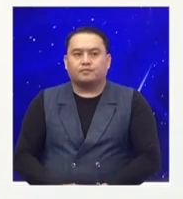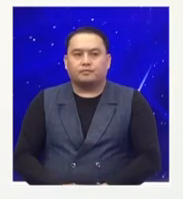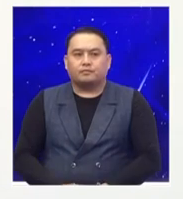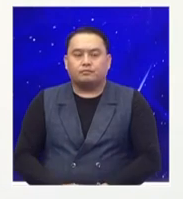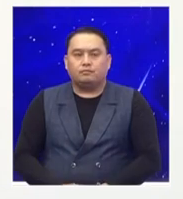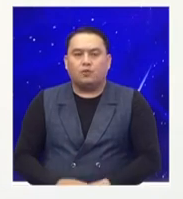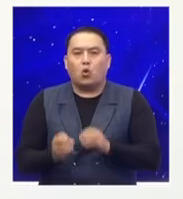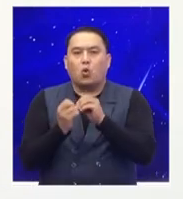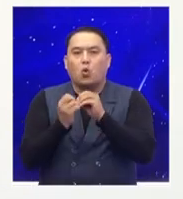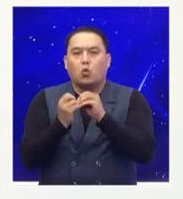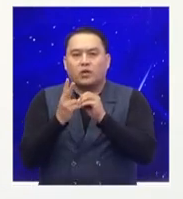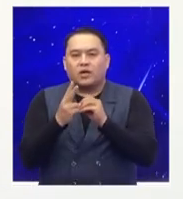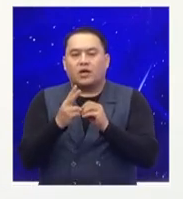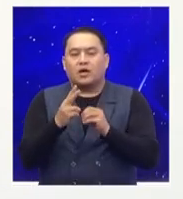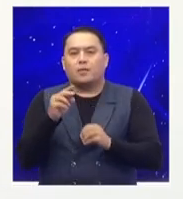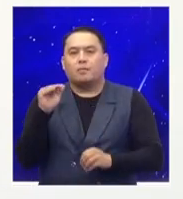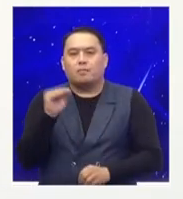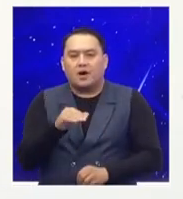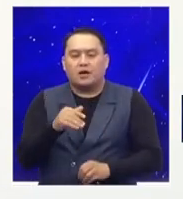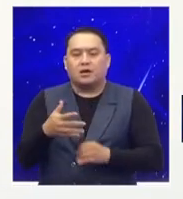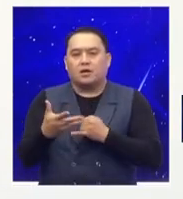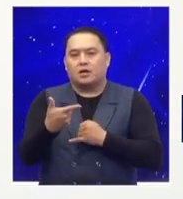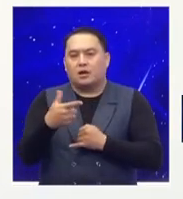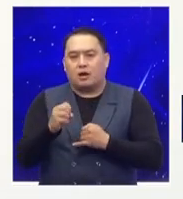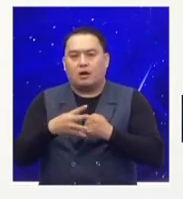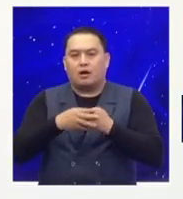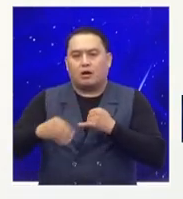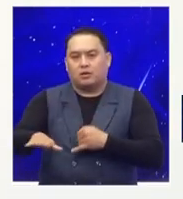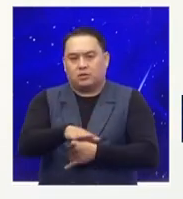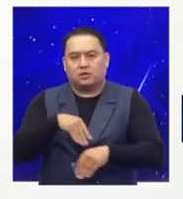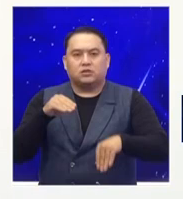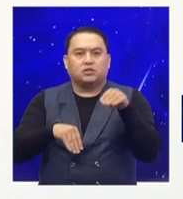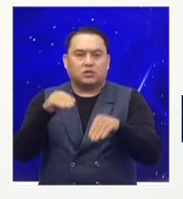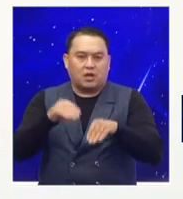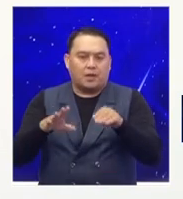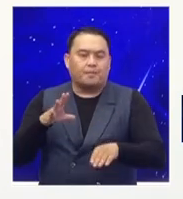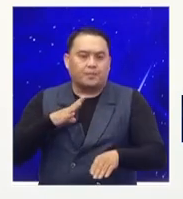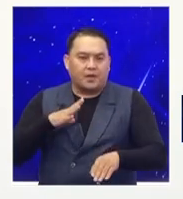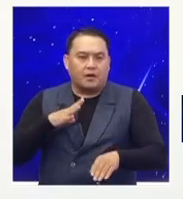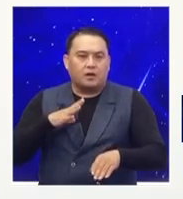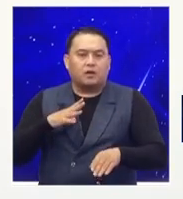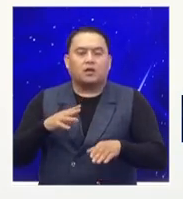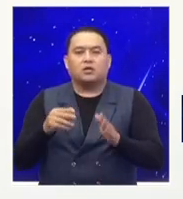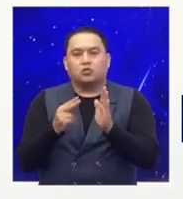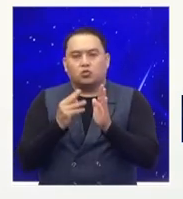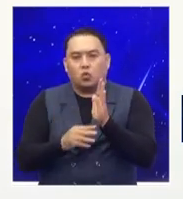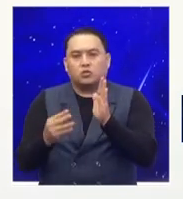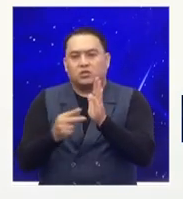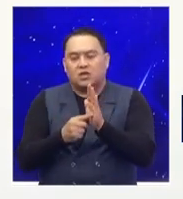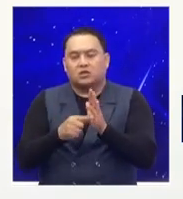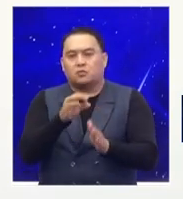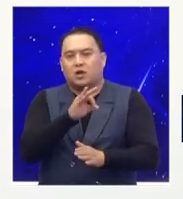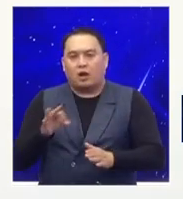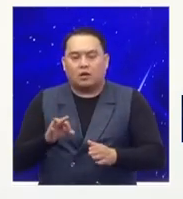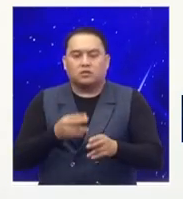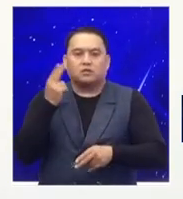жылы 12 мың 24 гектар алқабында жүгері себілген. Қазір уақытында 98% жиналды, 79